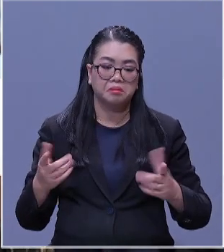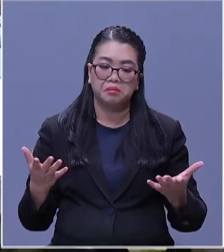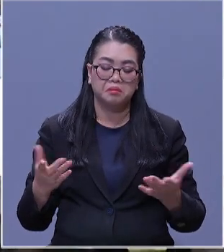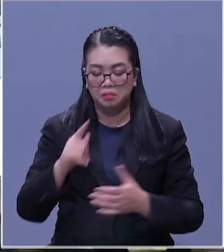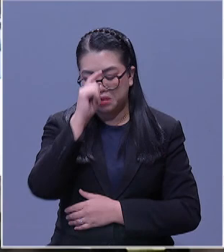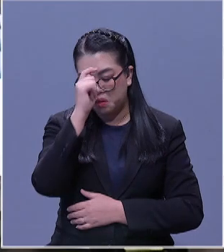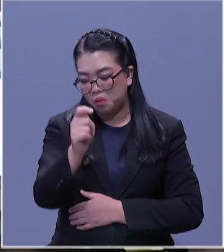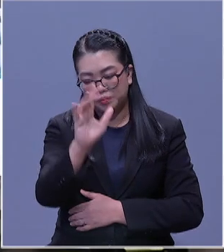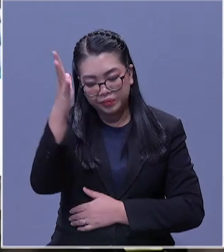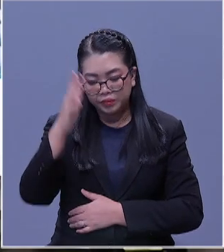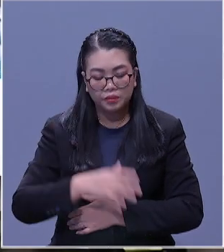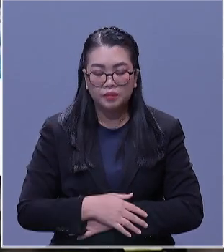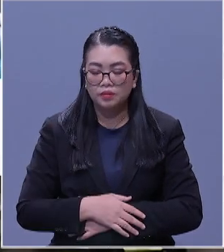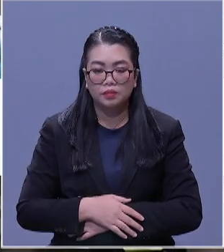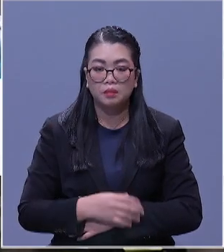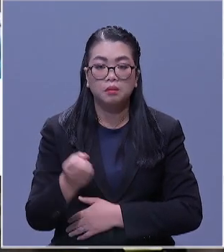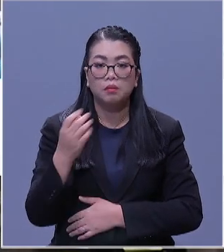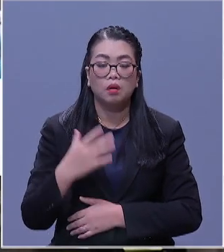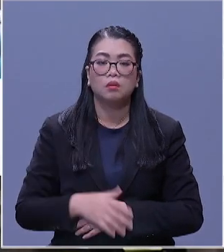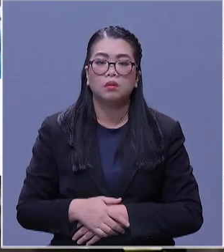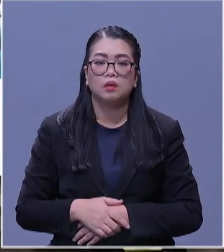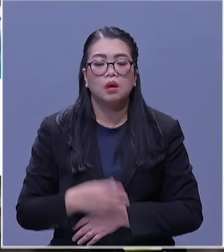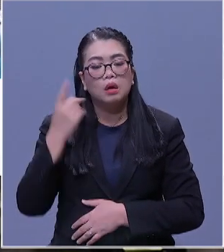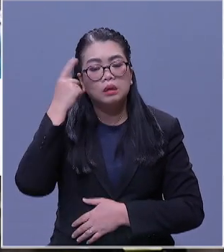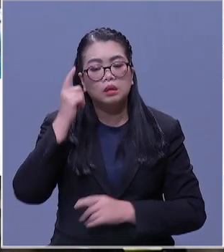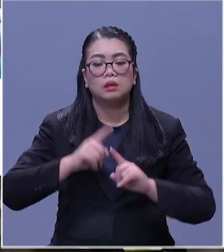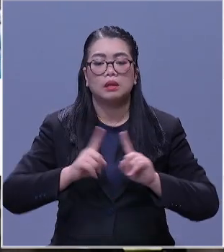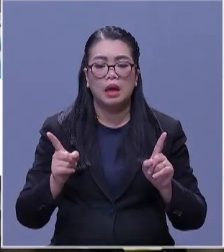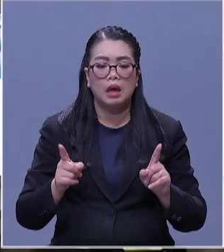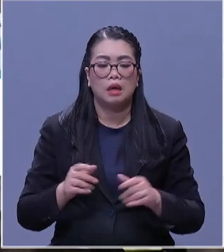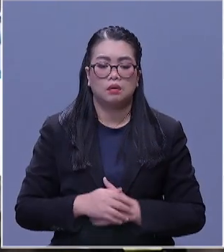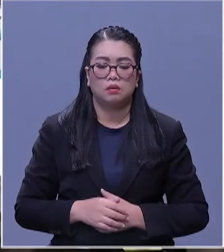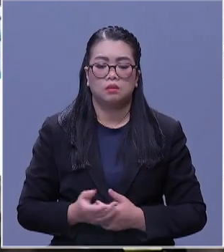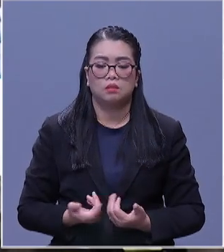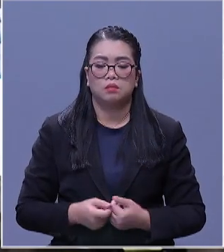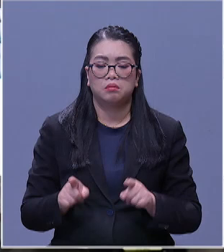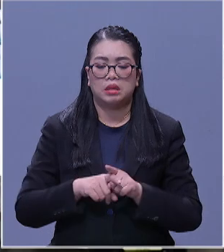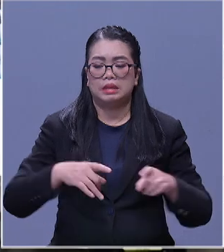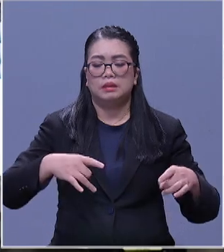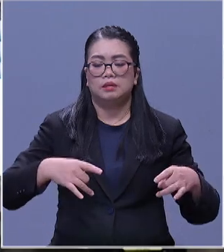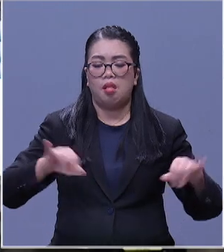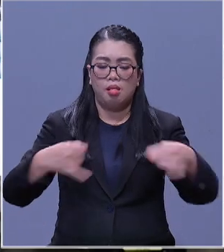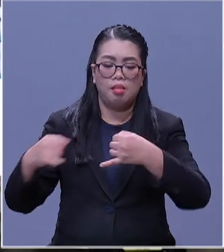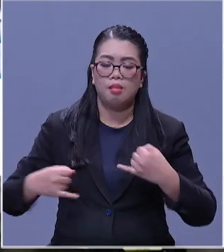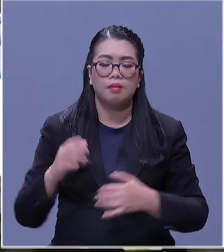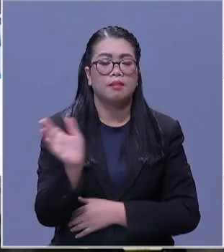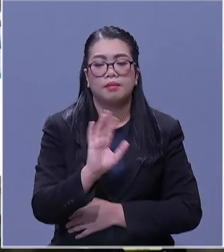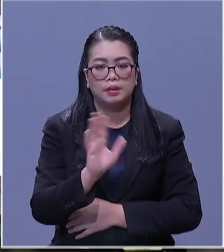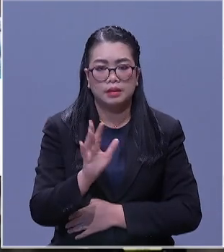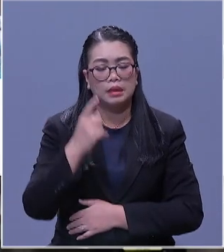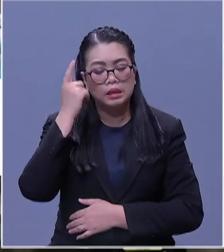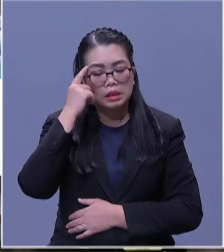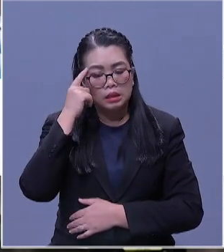สูญสลายหายไปมั้ยสสเจฟก็บอกว่ามันเป็นความเห็นต่างไม่ใช่ความแตกแยกและเป็นสปิตของพรรคการเมืองที่ไม่ใช่